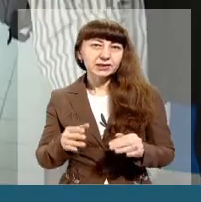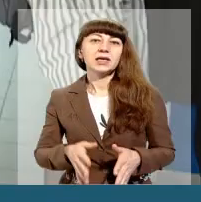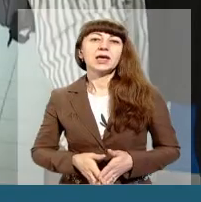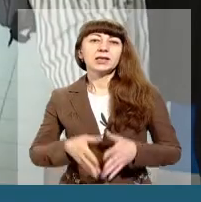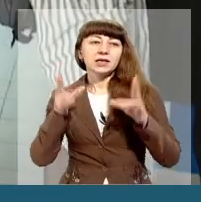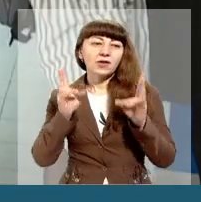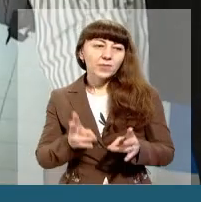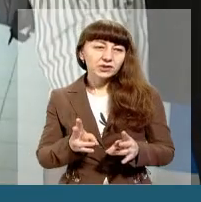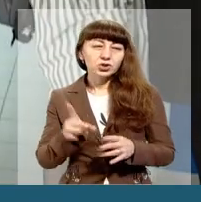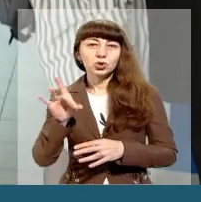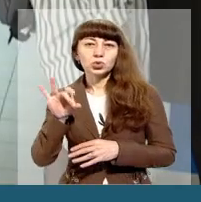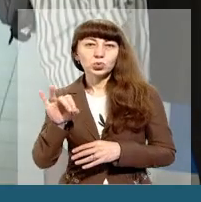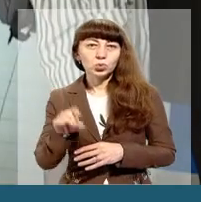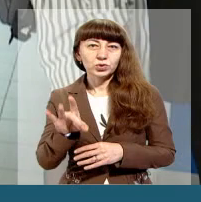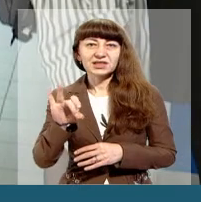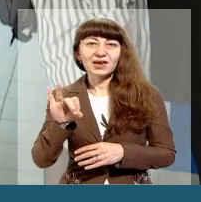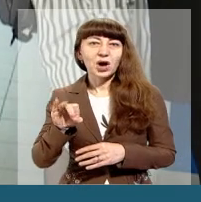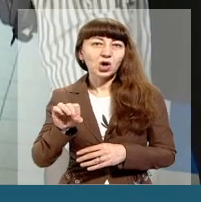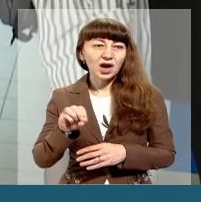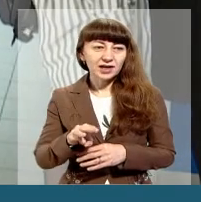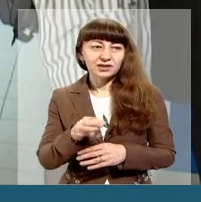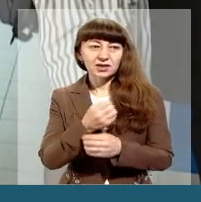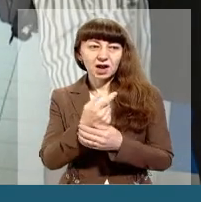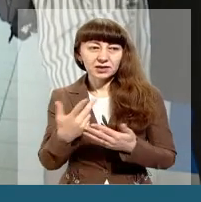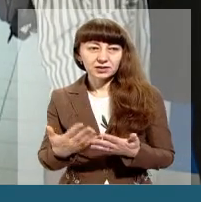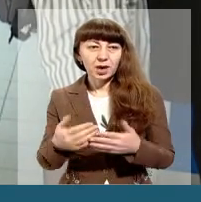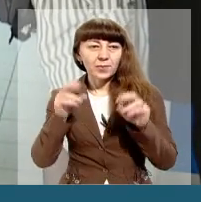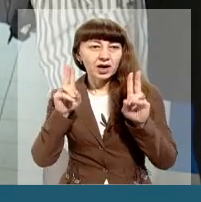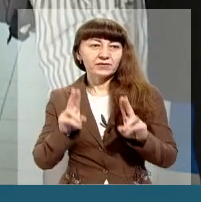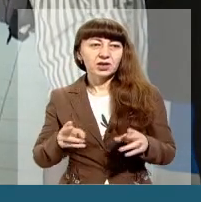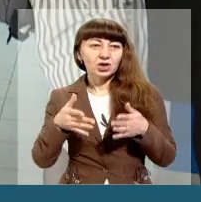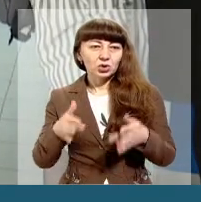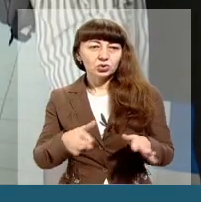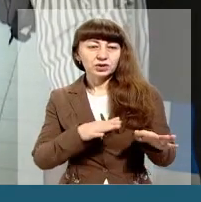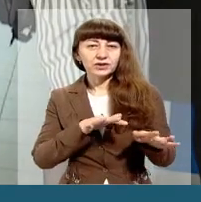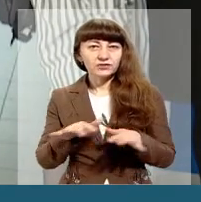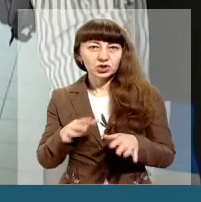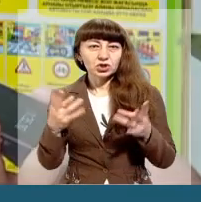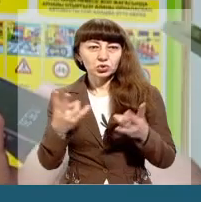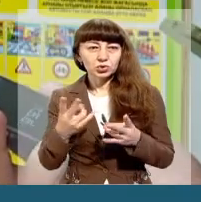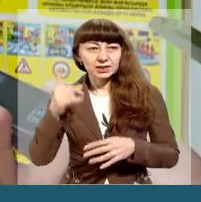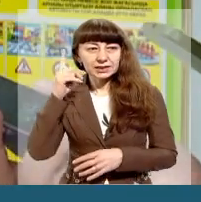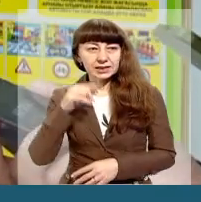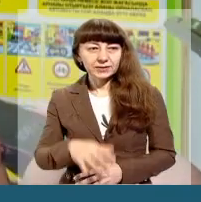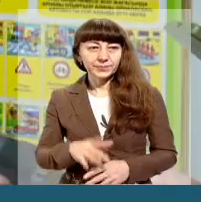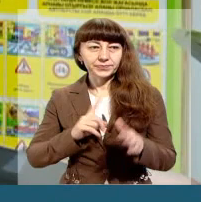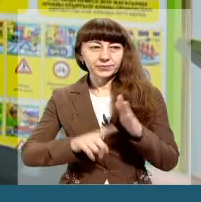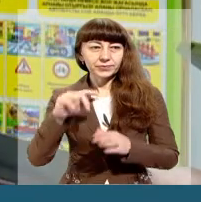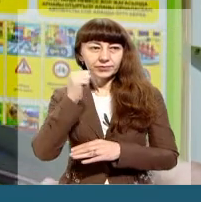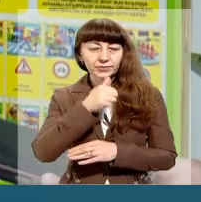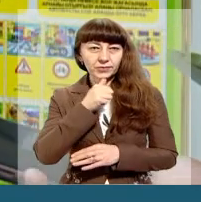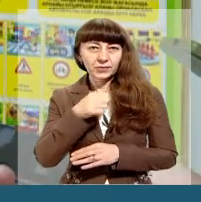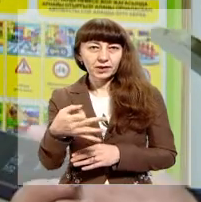скутеры, самокаты. Управляя этими средствами, знание правил дорожного движения необходимо. С начала года на территории